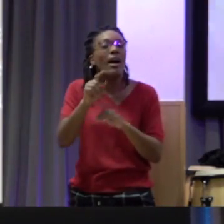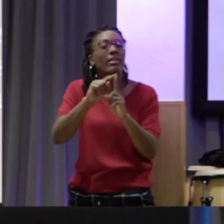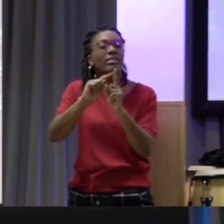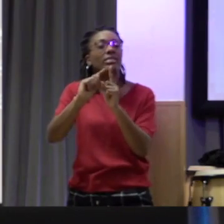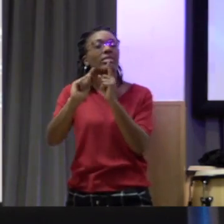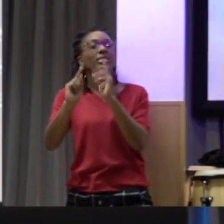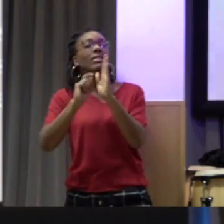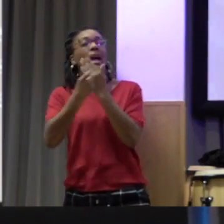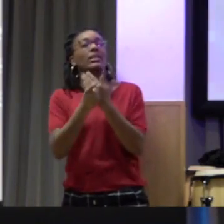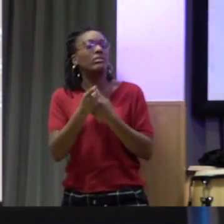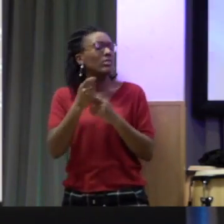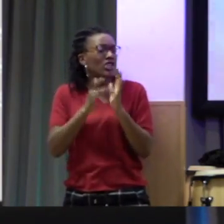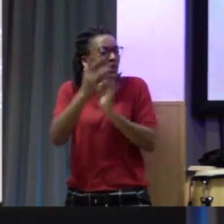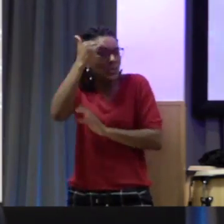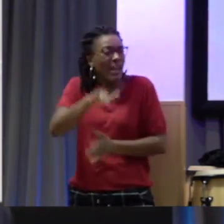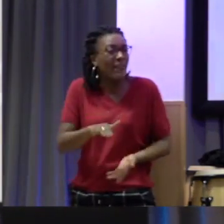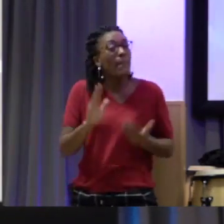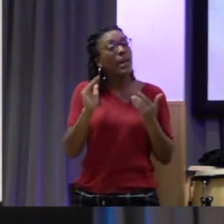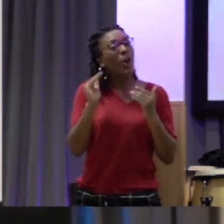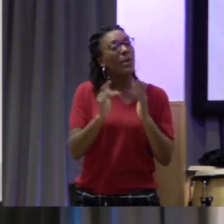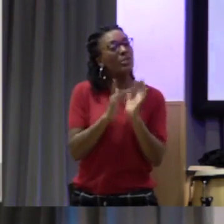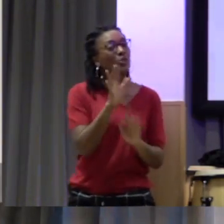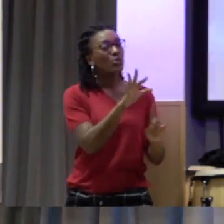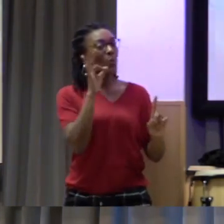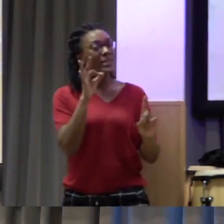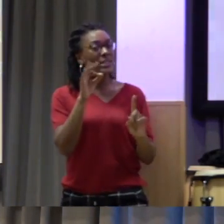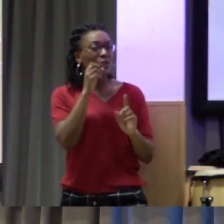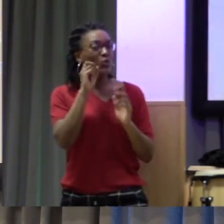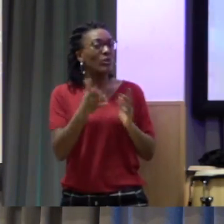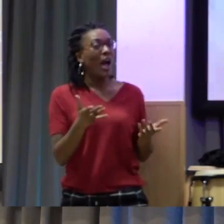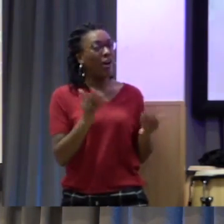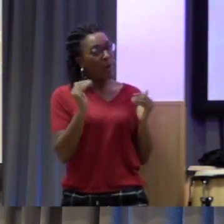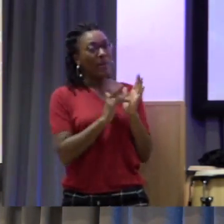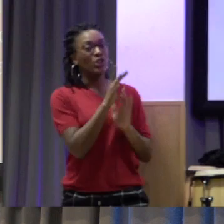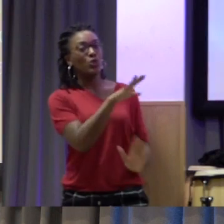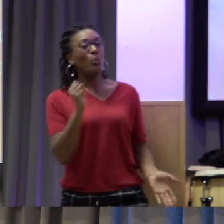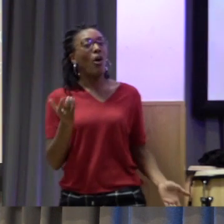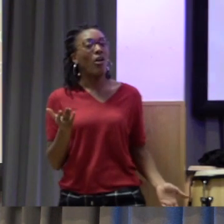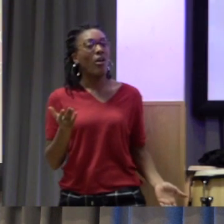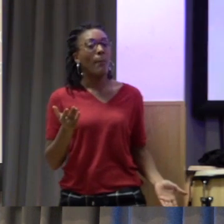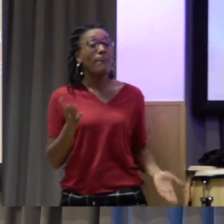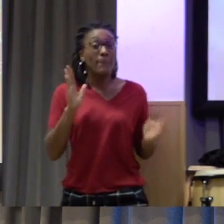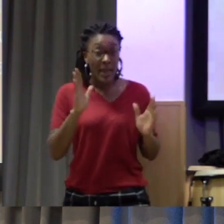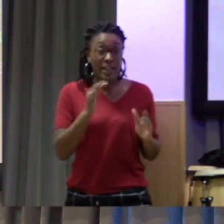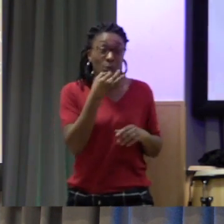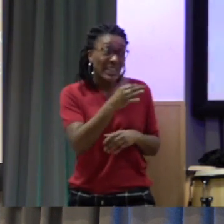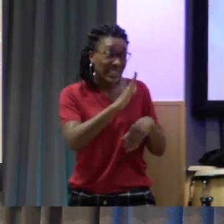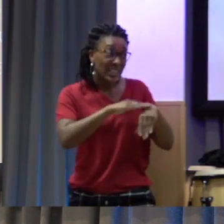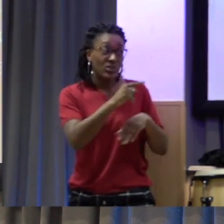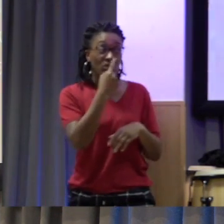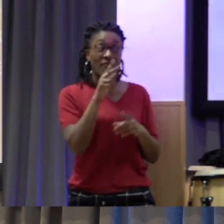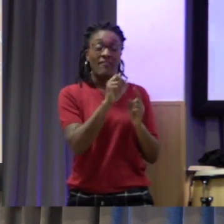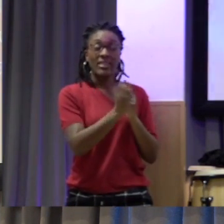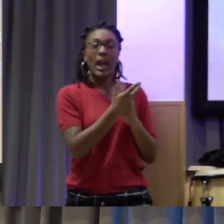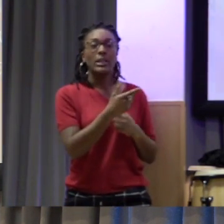Mais il a quand même choisi Judas et il lui a fait comprendre qu'il allait le trahir. Il avait le temps de se